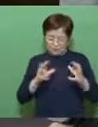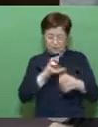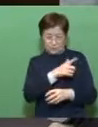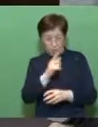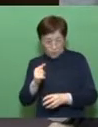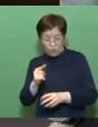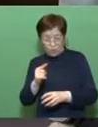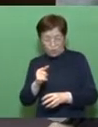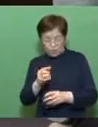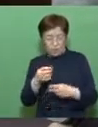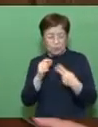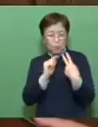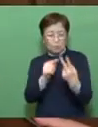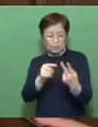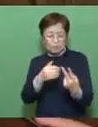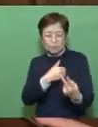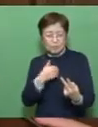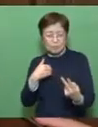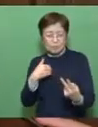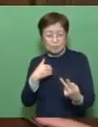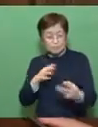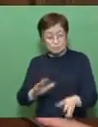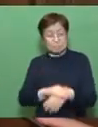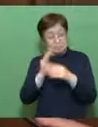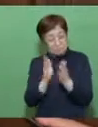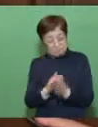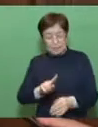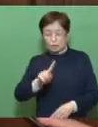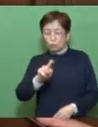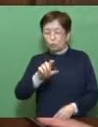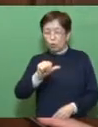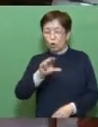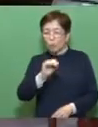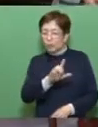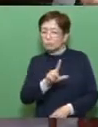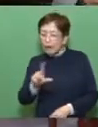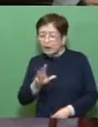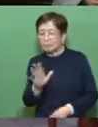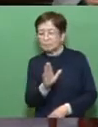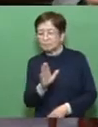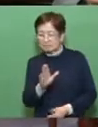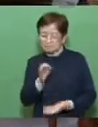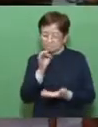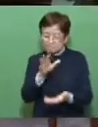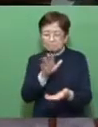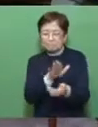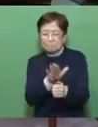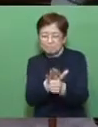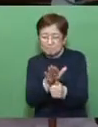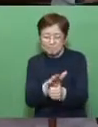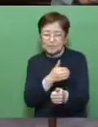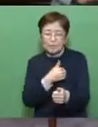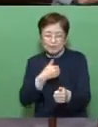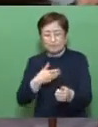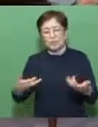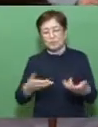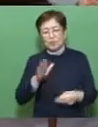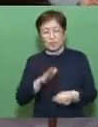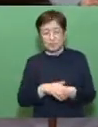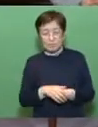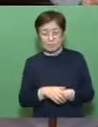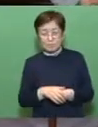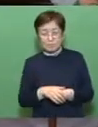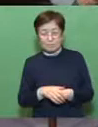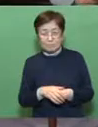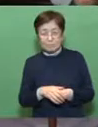てお送りをするえそんなにこれ面白いと思ってんですよ結構ねうんうんはいさてですねここからはえ